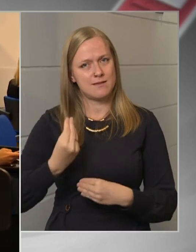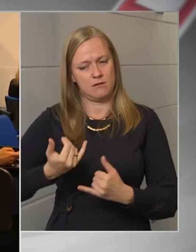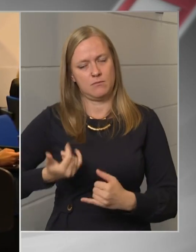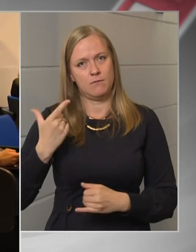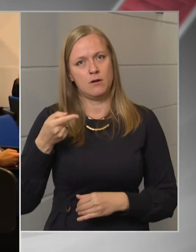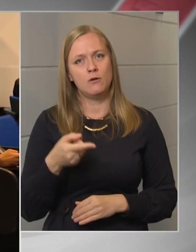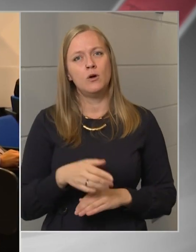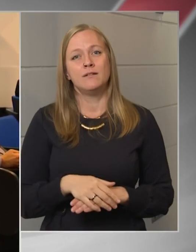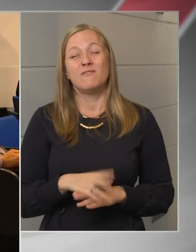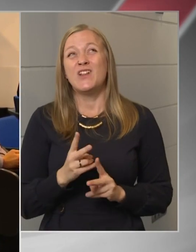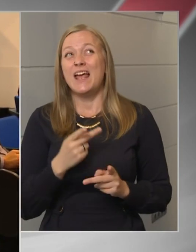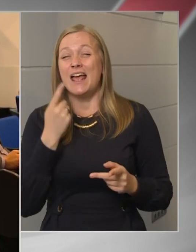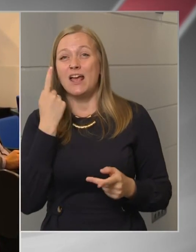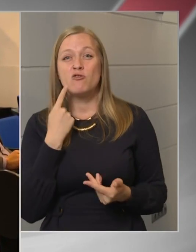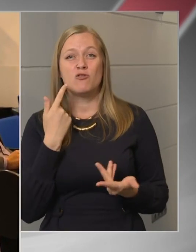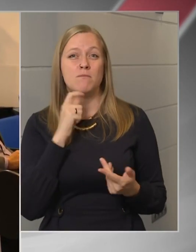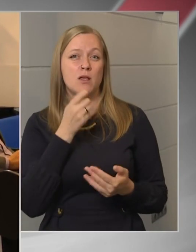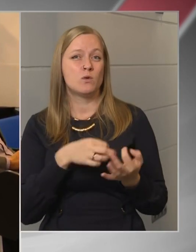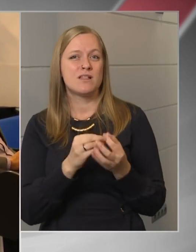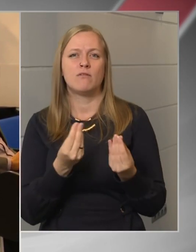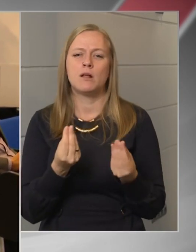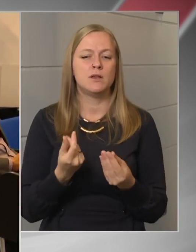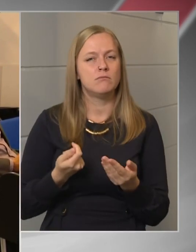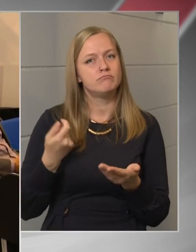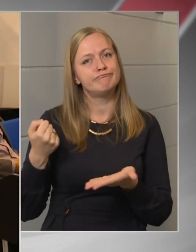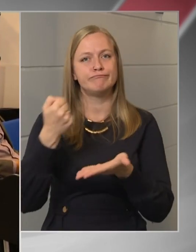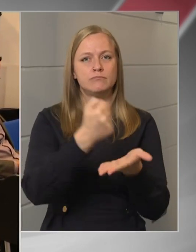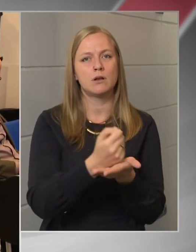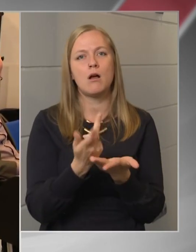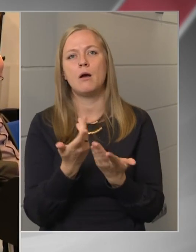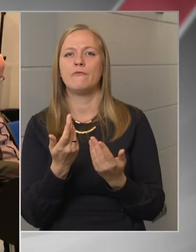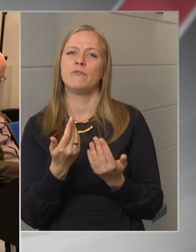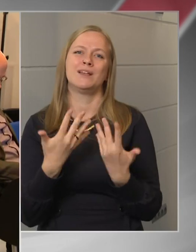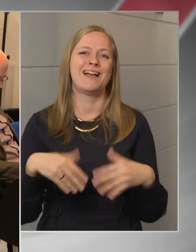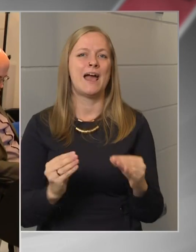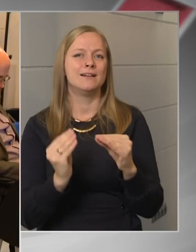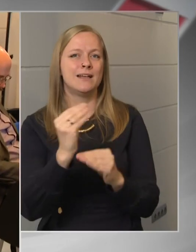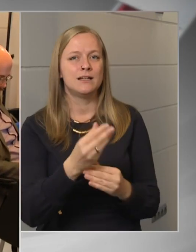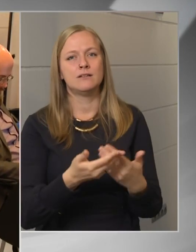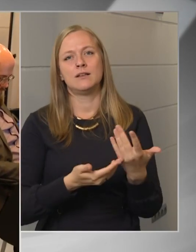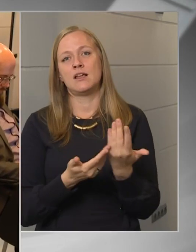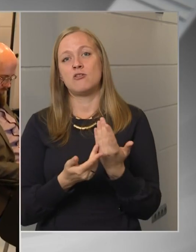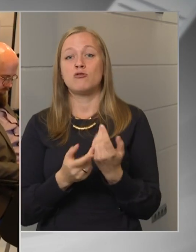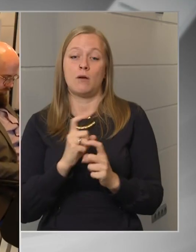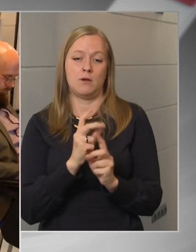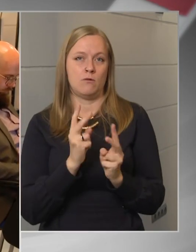esélyen, hogy a Magyarország kap valamilyen összeget, kártérítést, jóváírást a déli határon épült kerítésért?